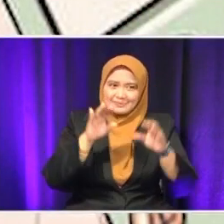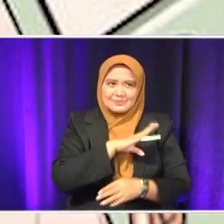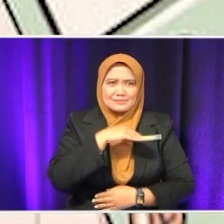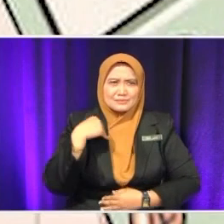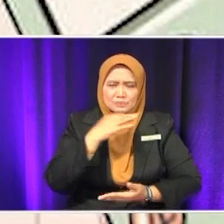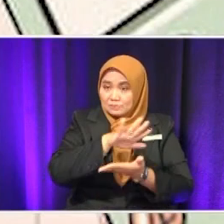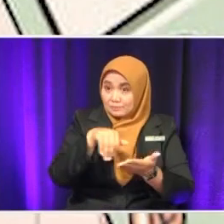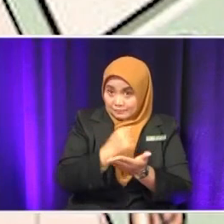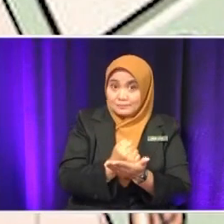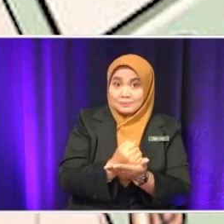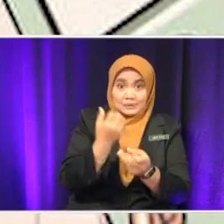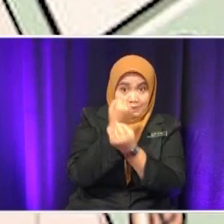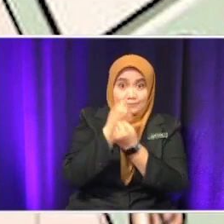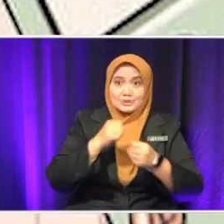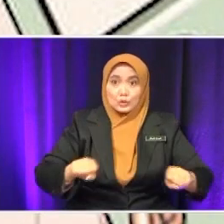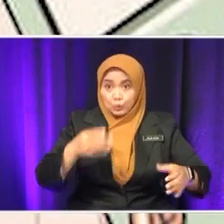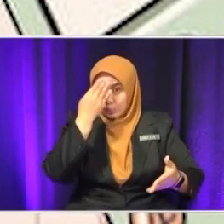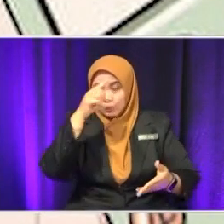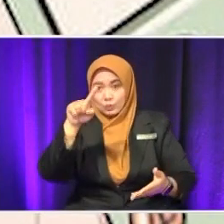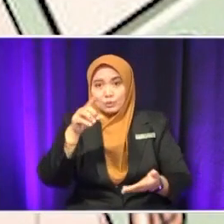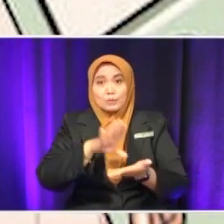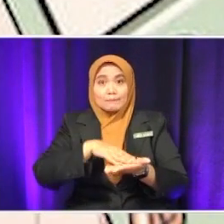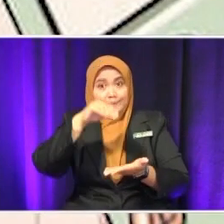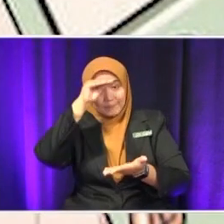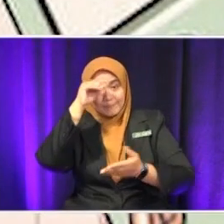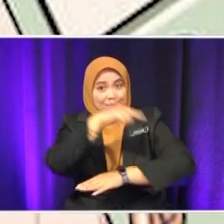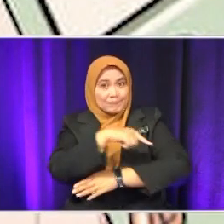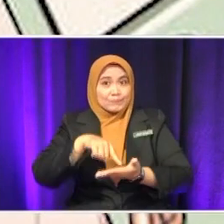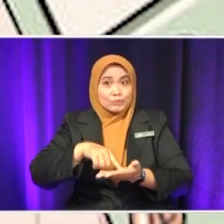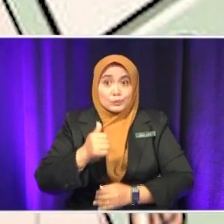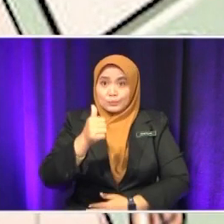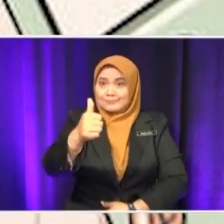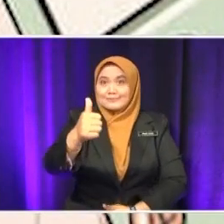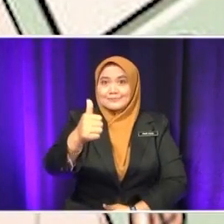Meet, adakah anda sedia untuk kelas kita hari ni? Kalau dah sedia boleh tunjuk thumbs up.